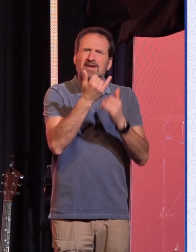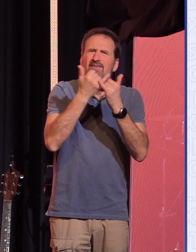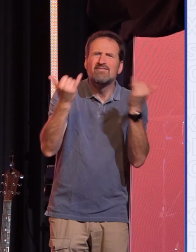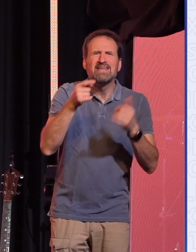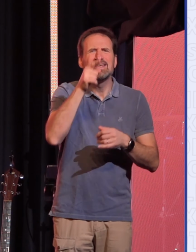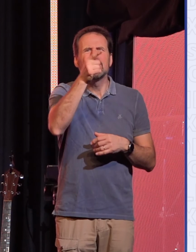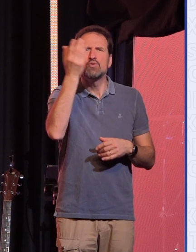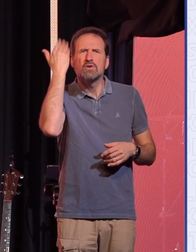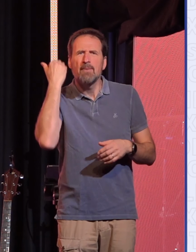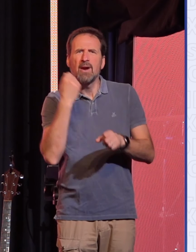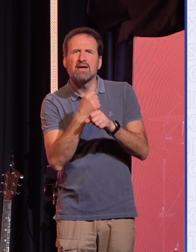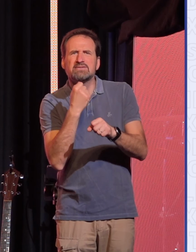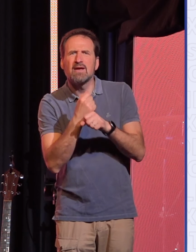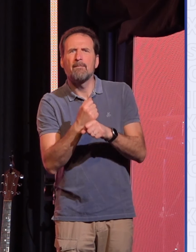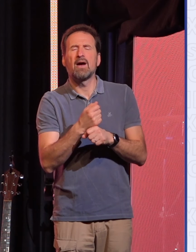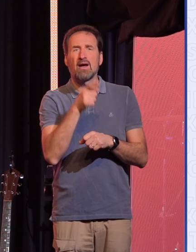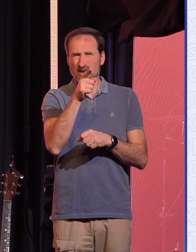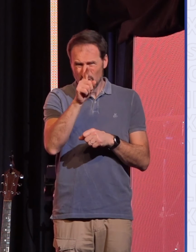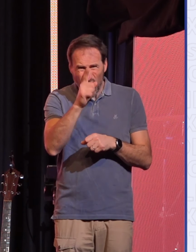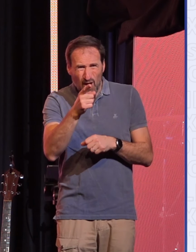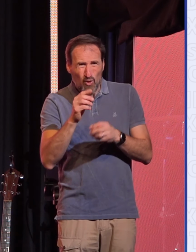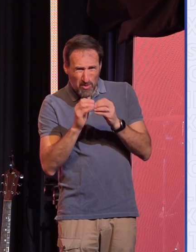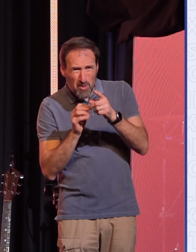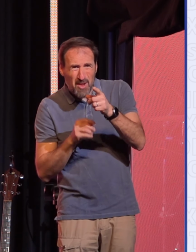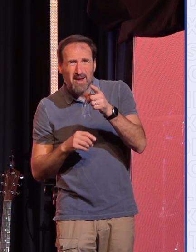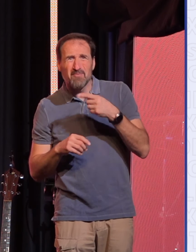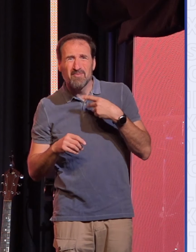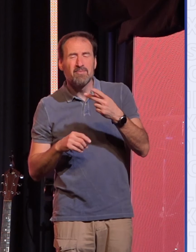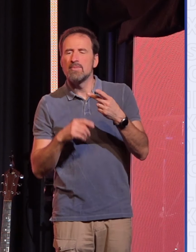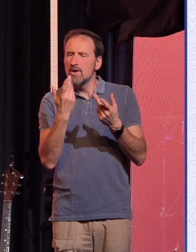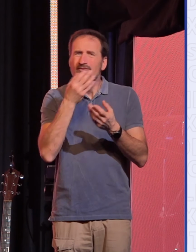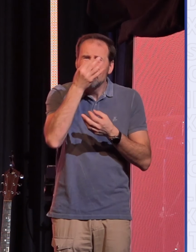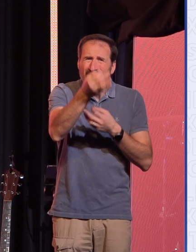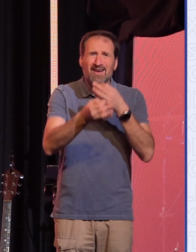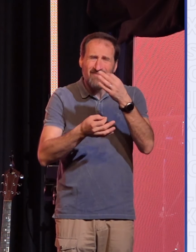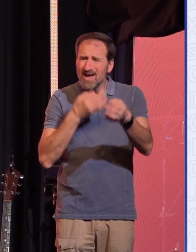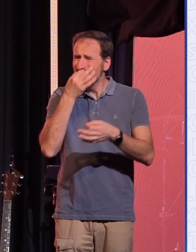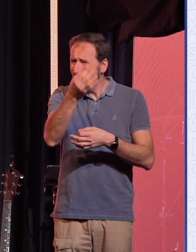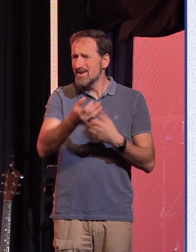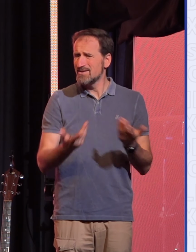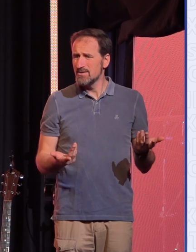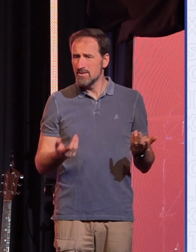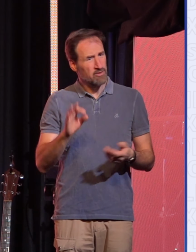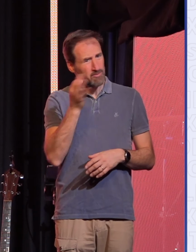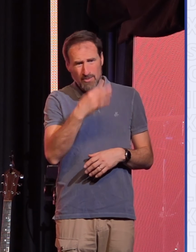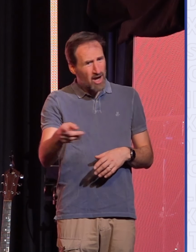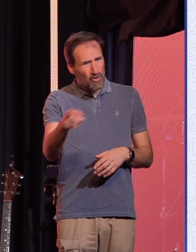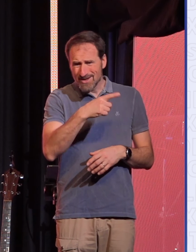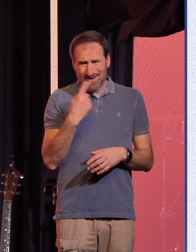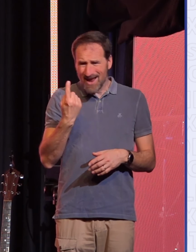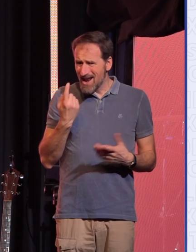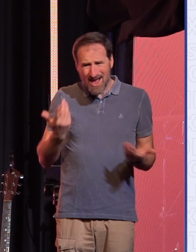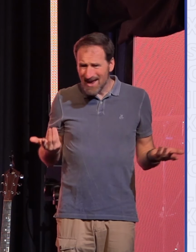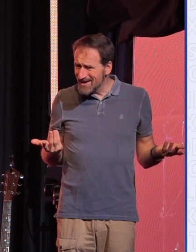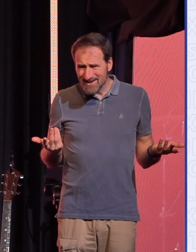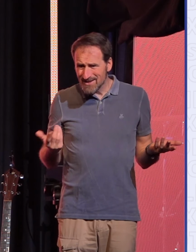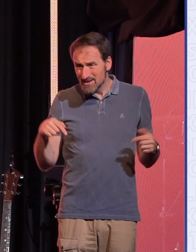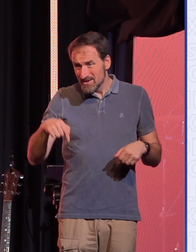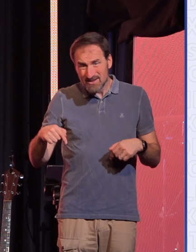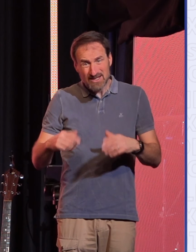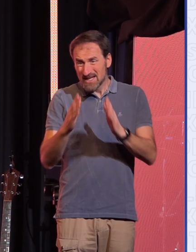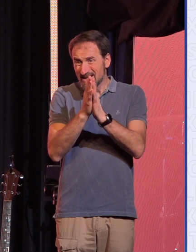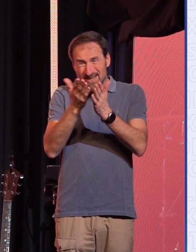ein ähnliches Problem? Du musst es nicht alleine machen. Ganz ehrlich, es gibt so viele geniale Menschen hier und auch geniale Ehepaare in der Kirche,